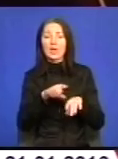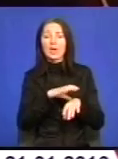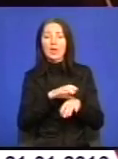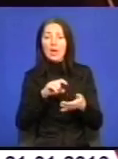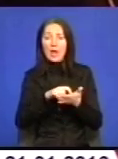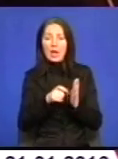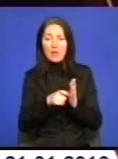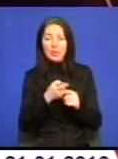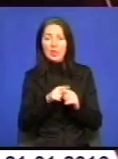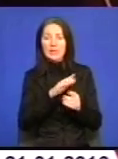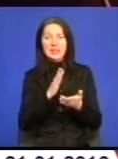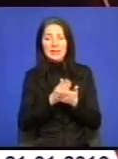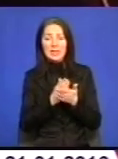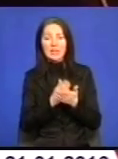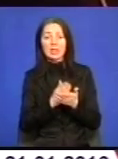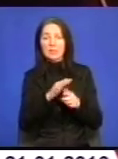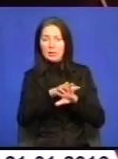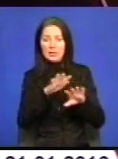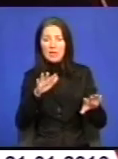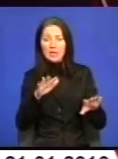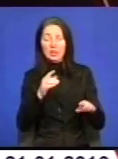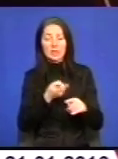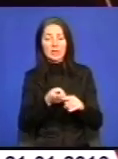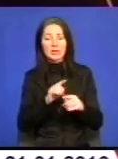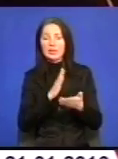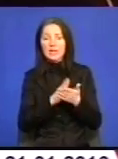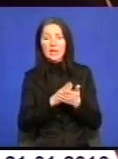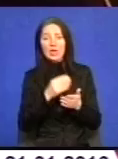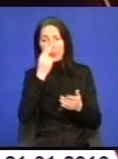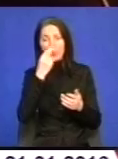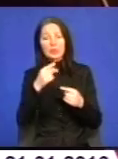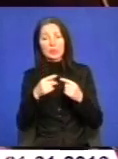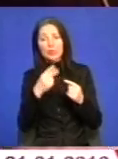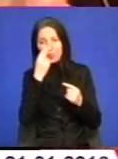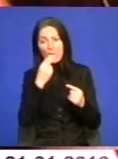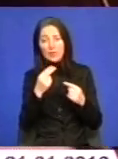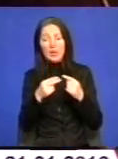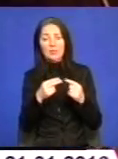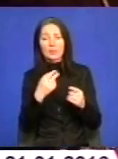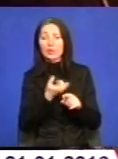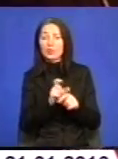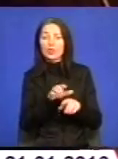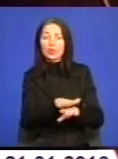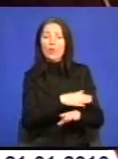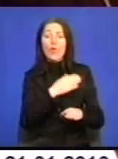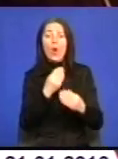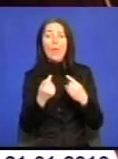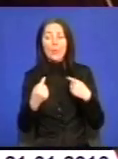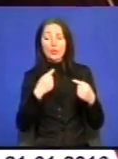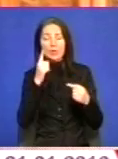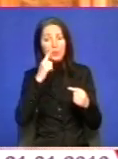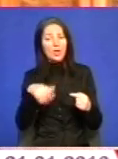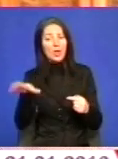фактично не є, це ж не є експозиційна зала, вона не є пристосована. Ми дуже довго мучилися, поки ми це все отут